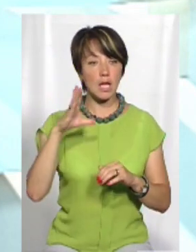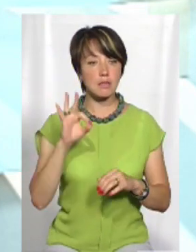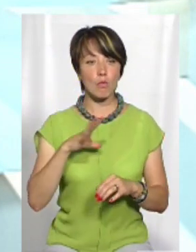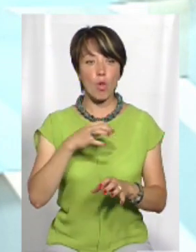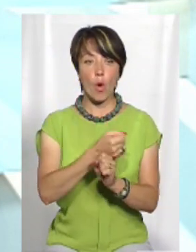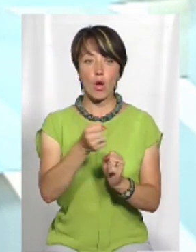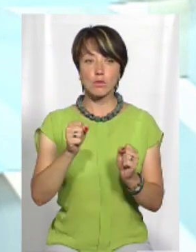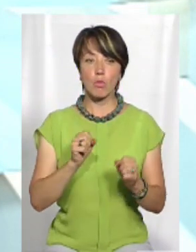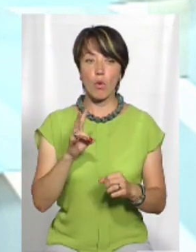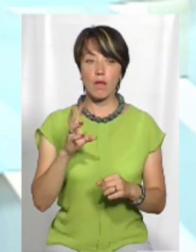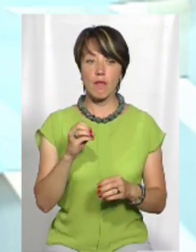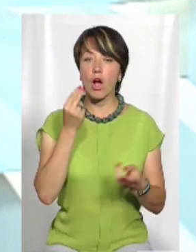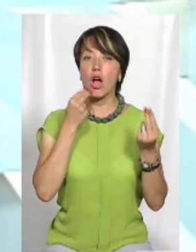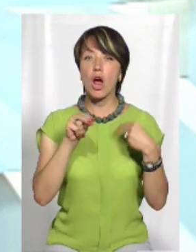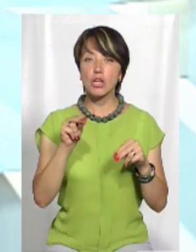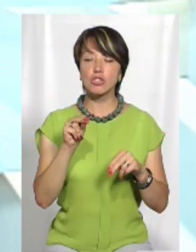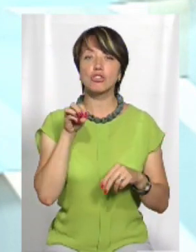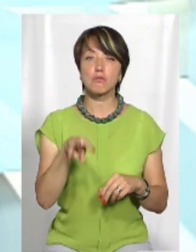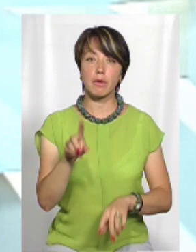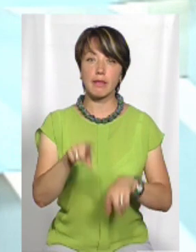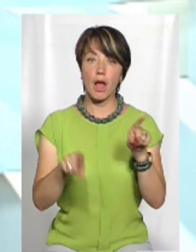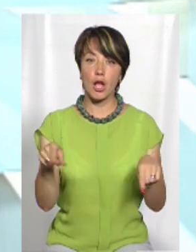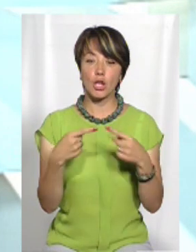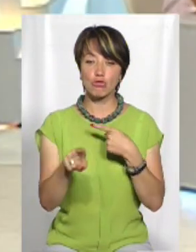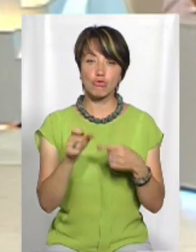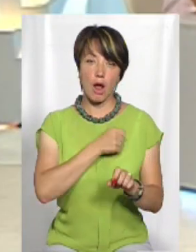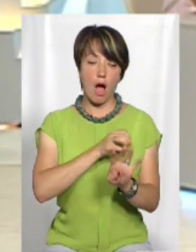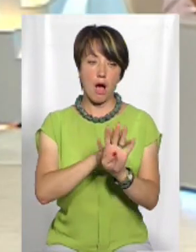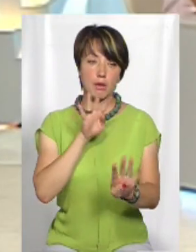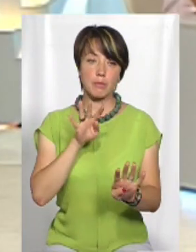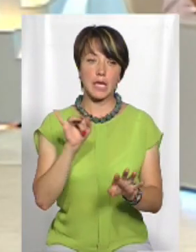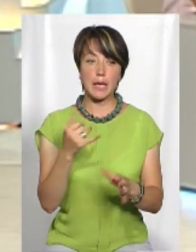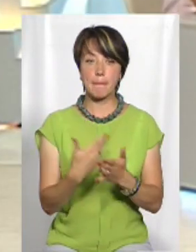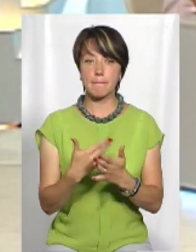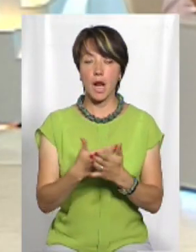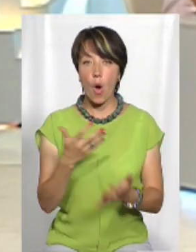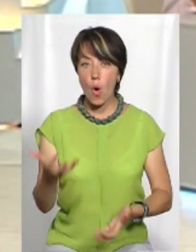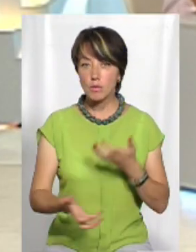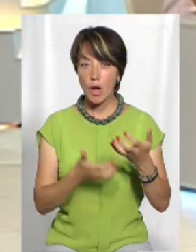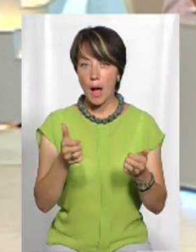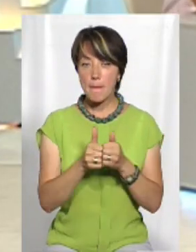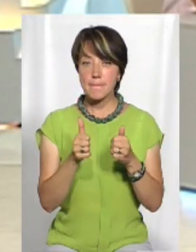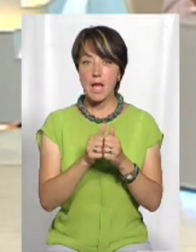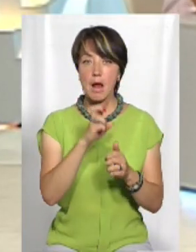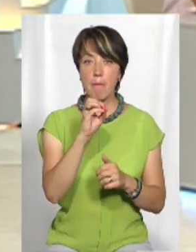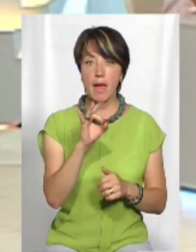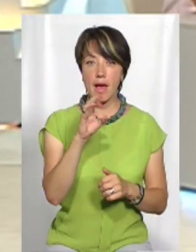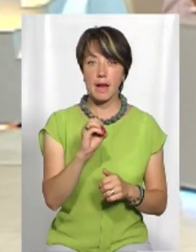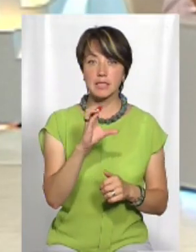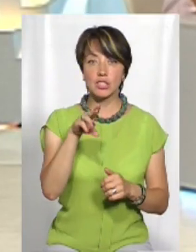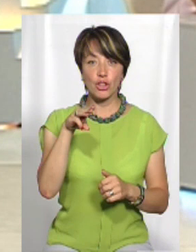було озброєне краще навіть за деякі інші армії. І, наприклад, розкопки під Берестечком показують,